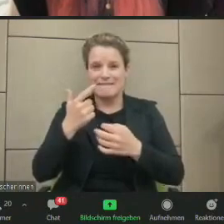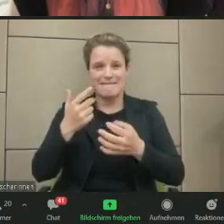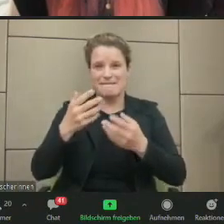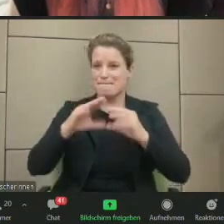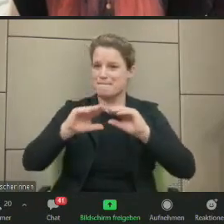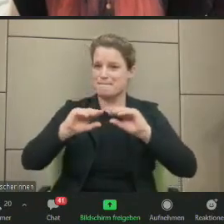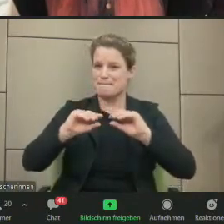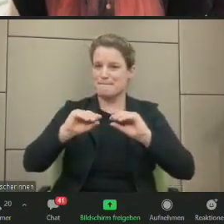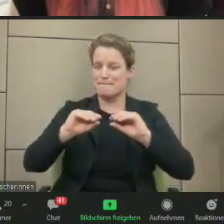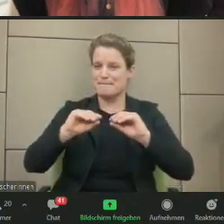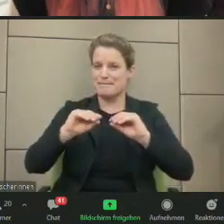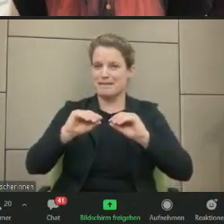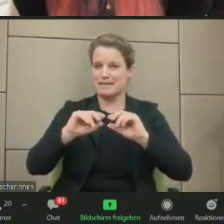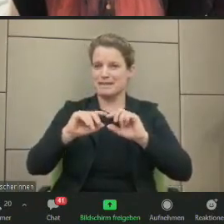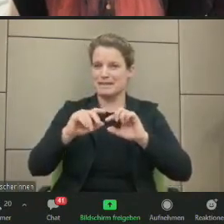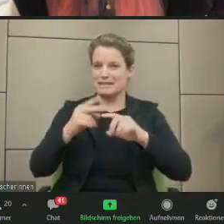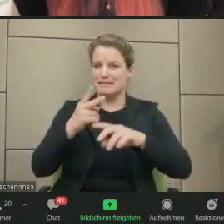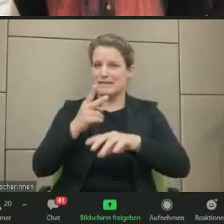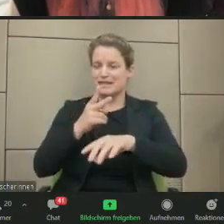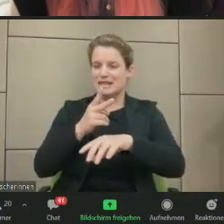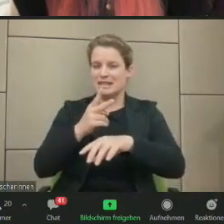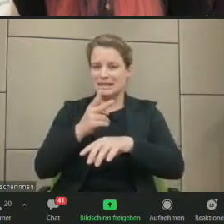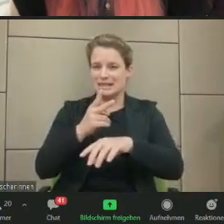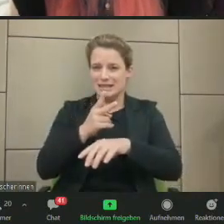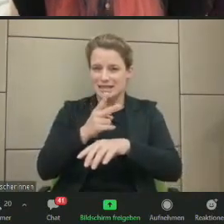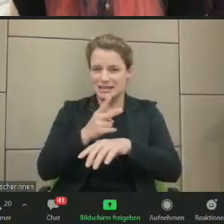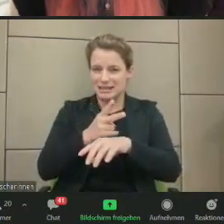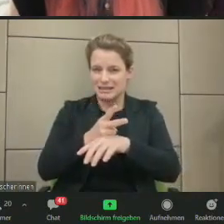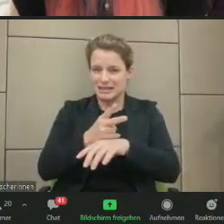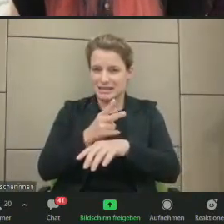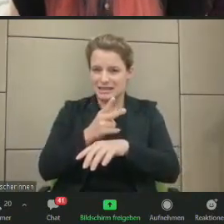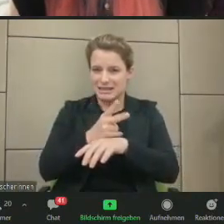ich kann das jetzt nicht einordnen, weil